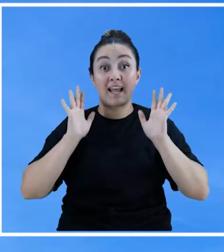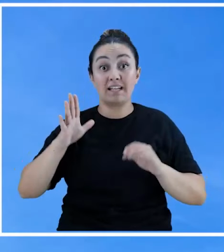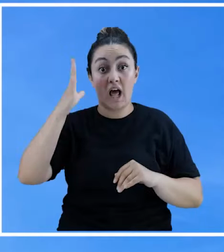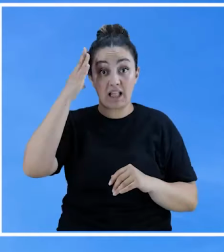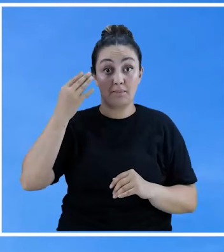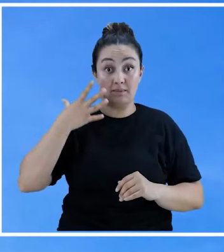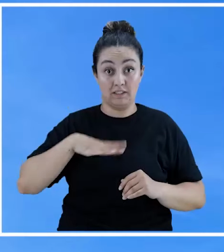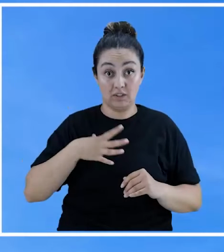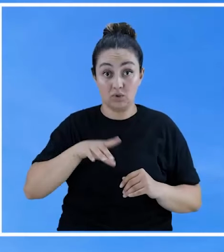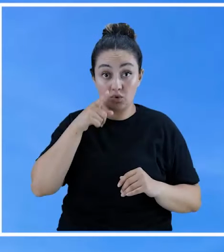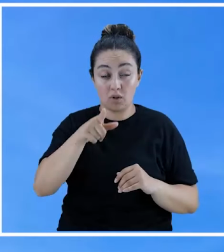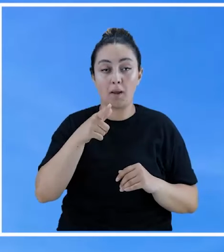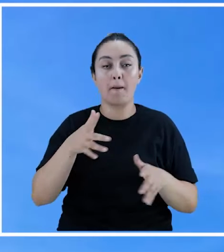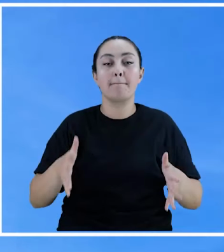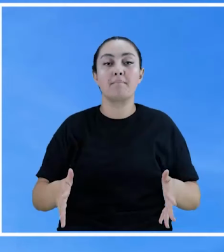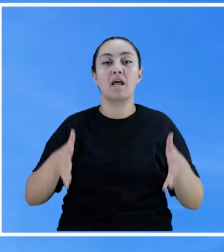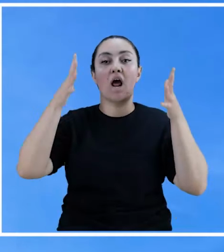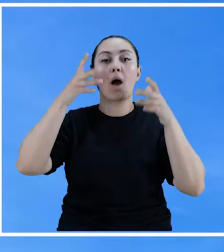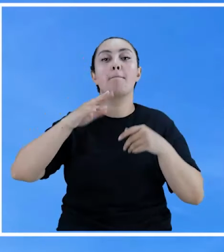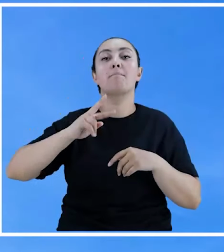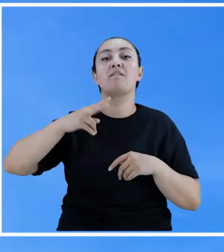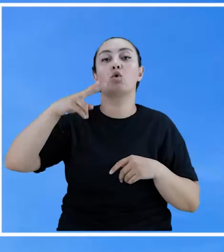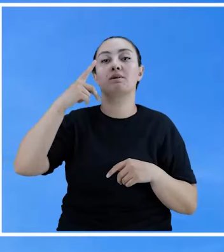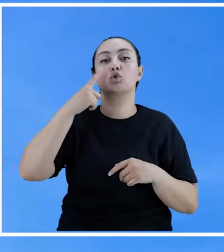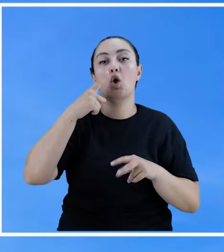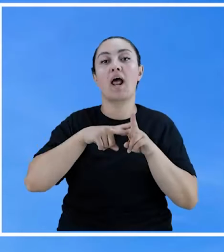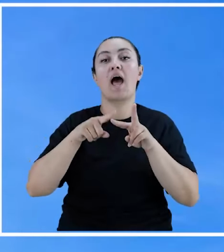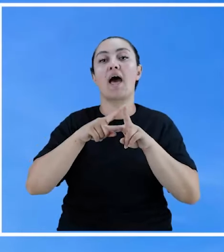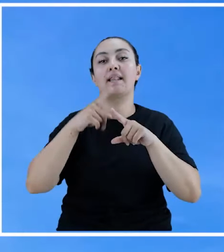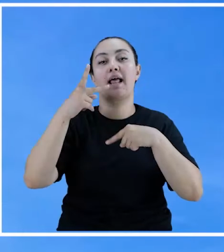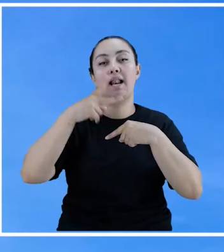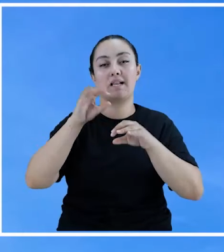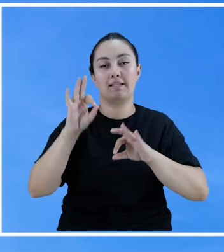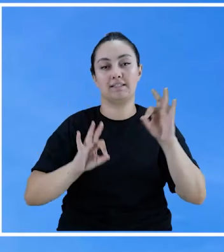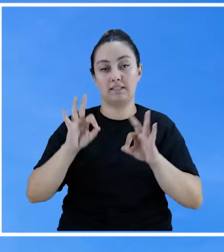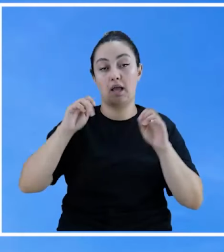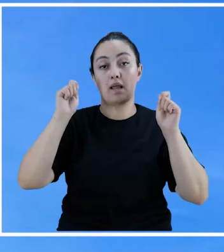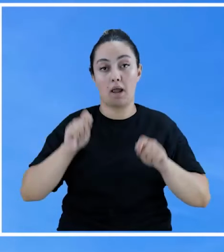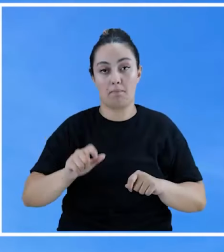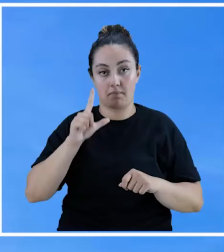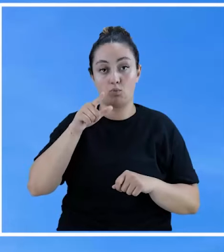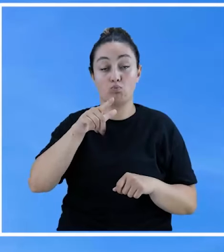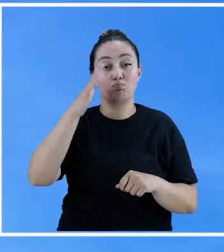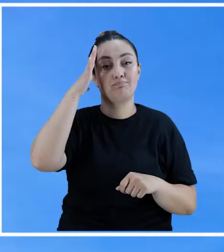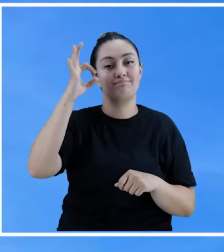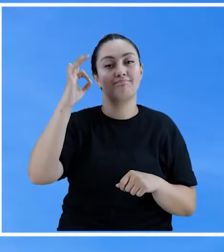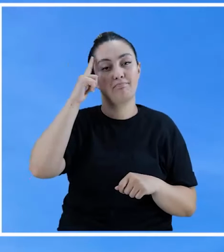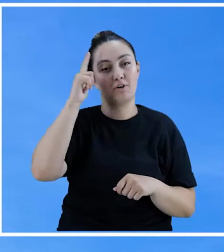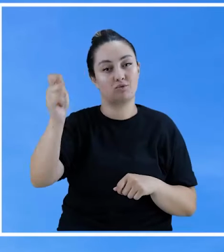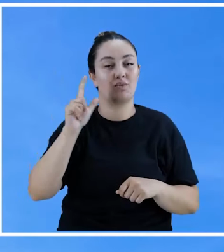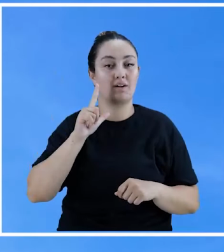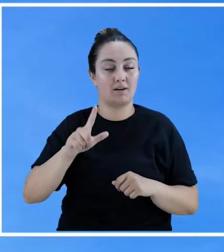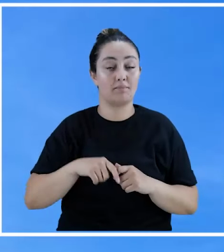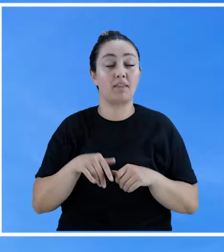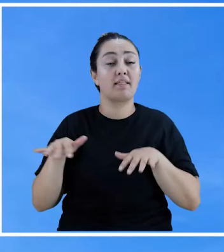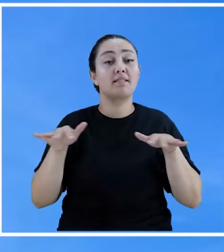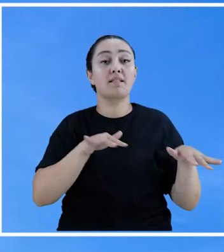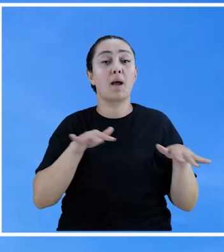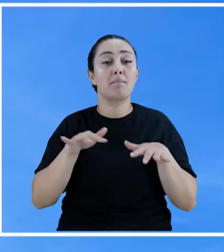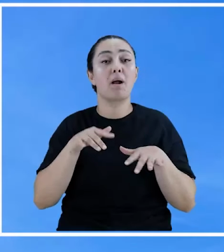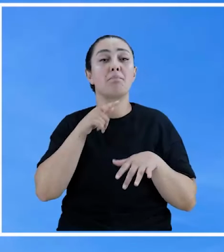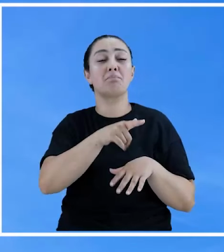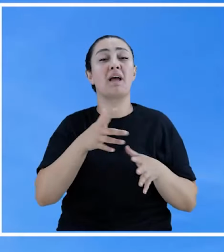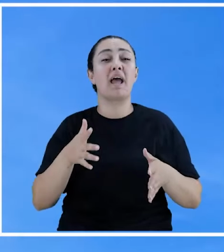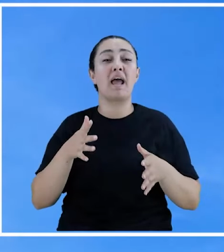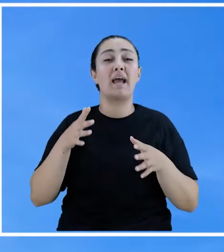olmadığını anlamak istiyorsanız bina performans analizi yaptırmanız gerekiyor ve bunun için de konunun uzmanına başvurmanız gerekiyor. Hocam,